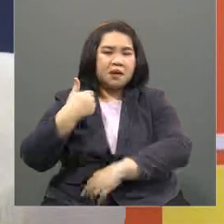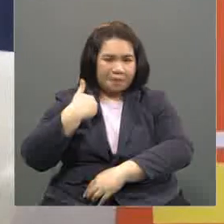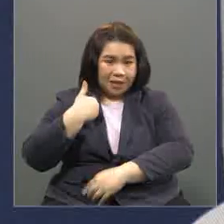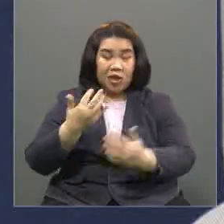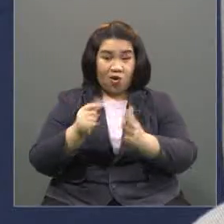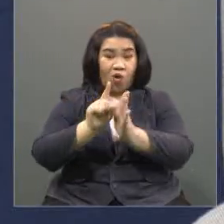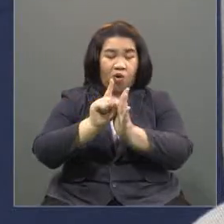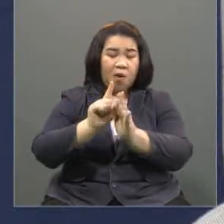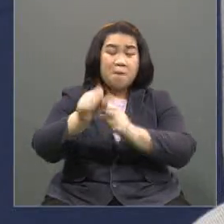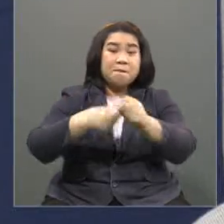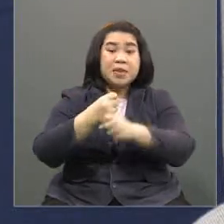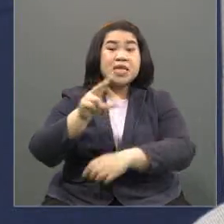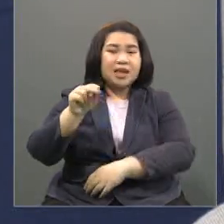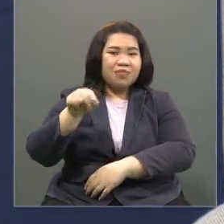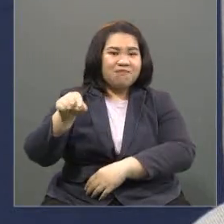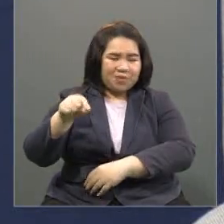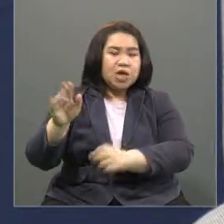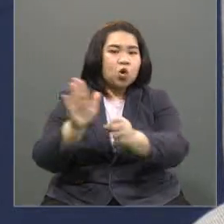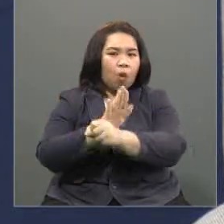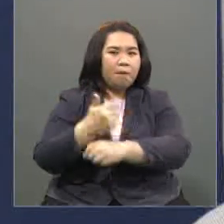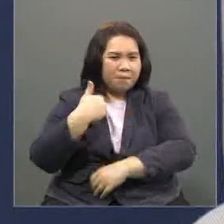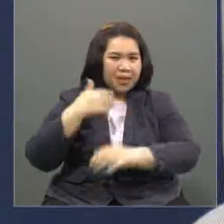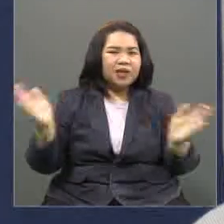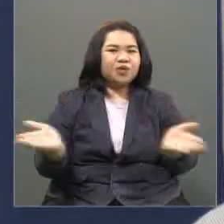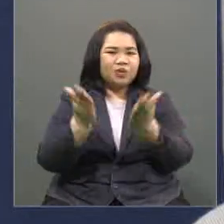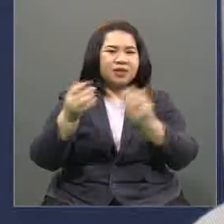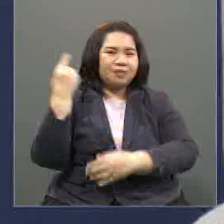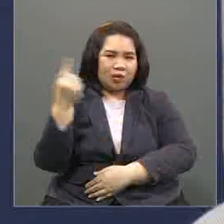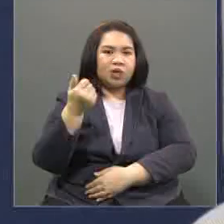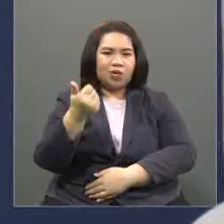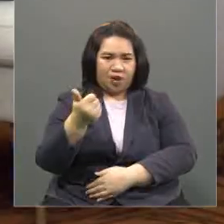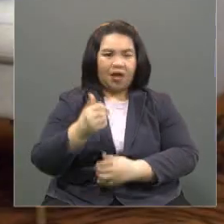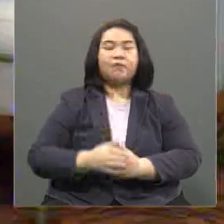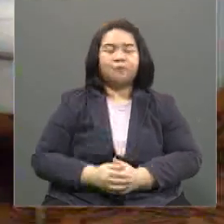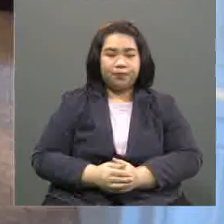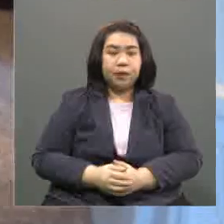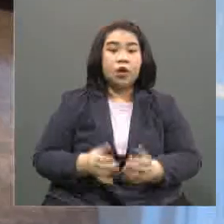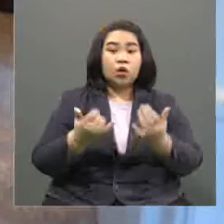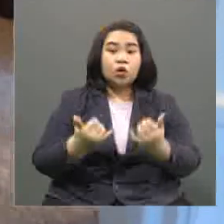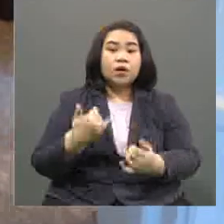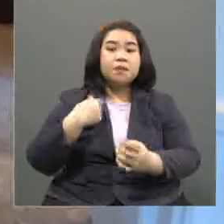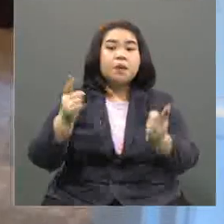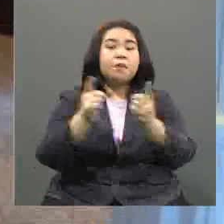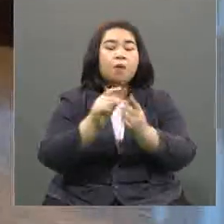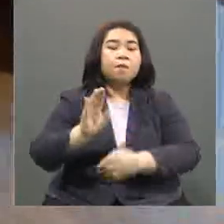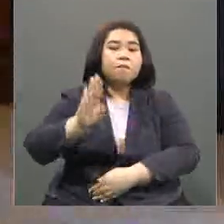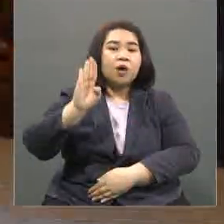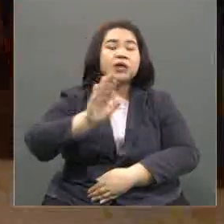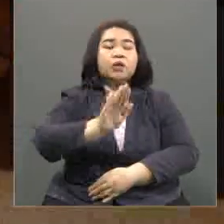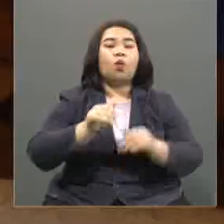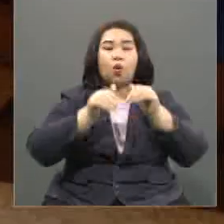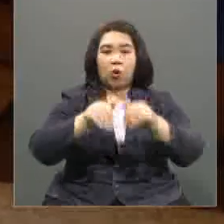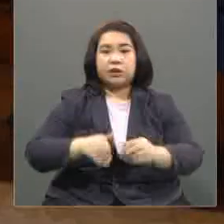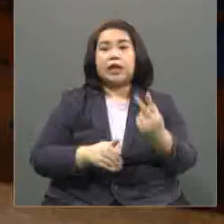นี้ซึ่งก็จะช่วยส่งเสริมการท่องเที่ยวของทั้ง2ประเทศด้วยนะคะนอกจากนี้ก็ยังเดินทางไปพบกับ2บริษัทยักษ์ใหญ่ของออสเตรเ